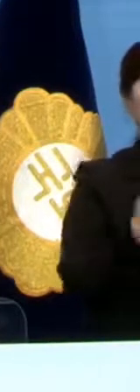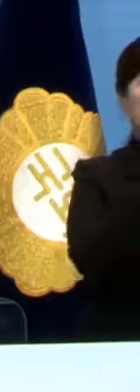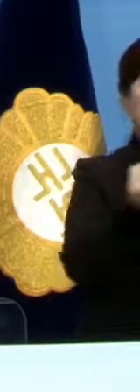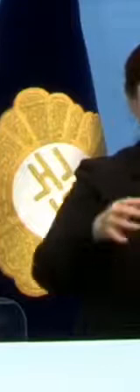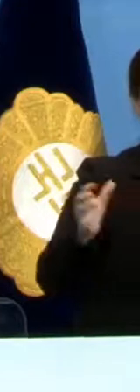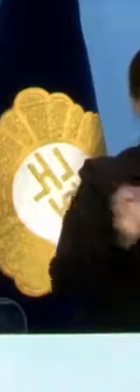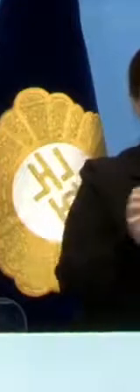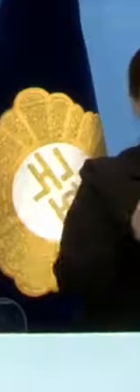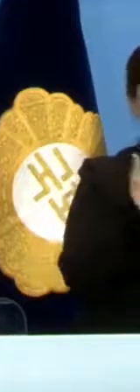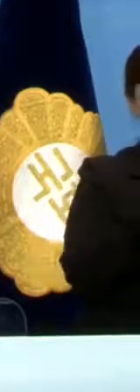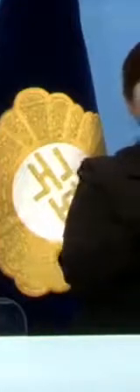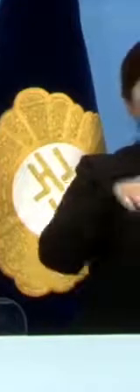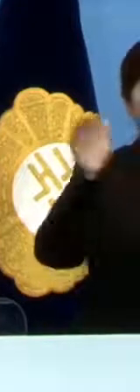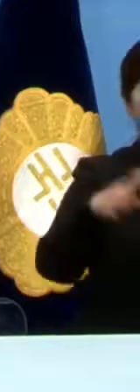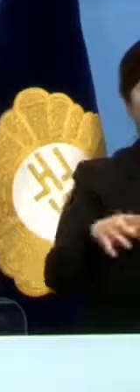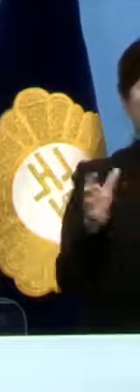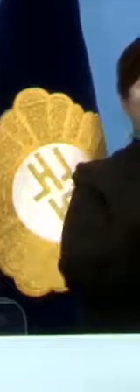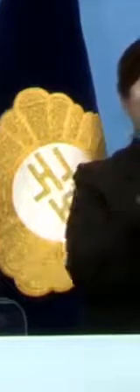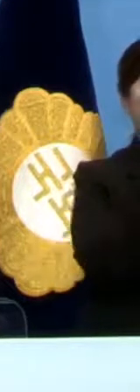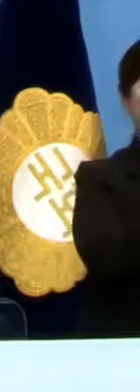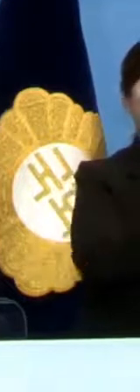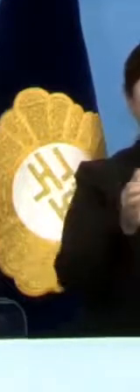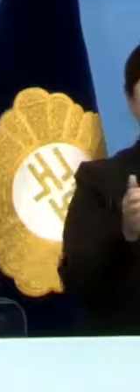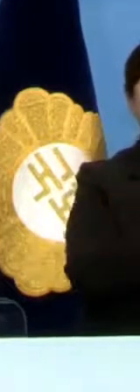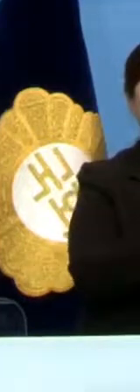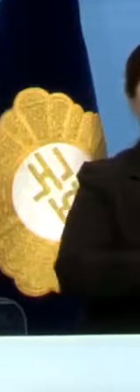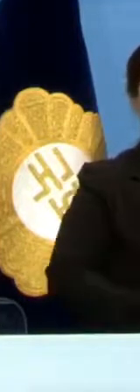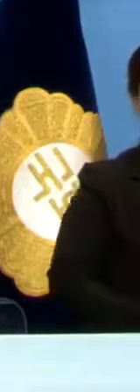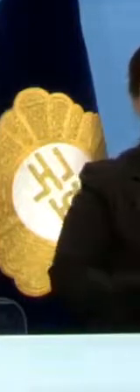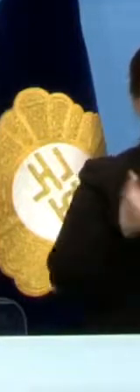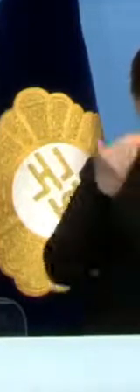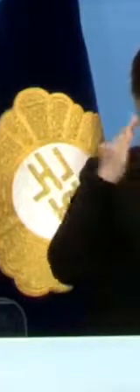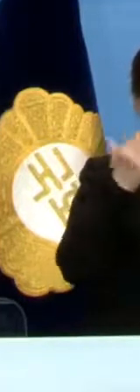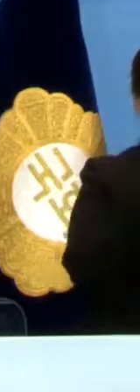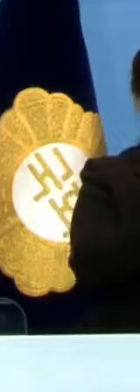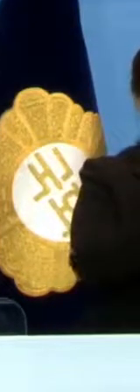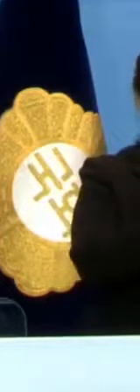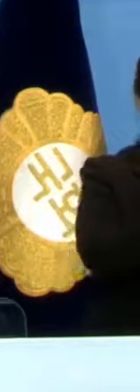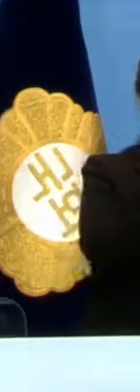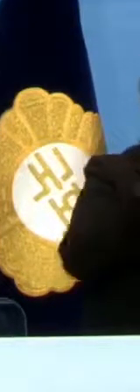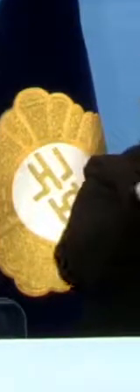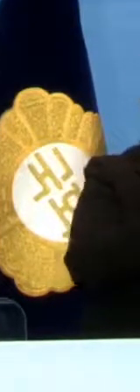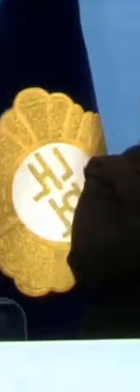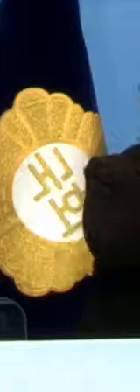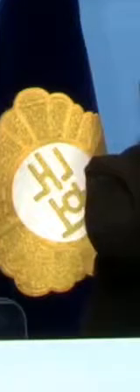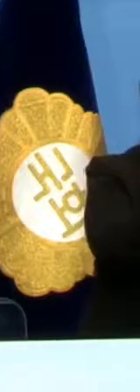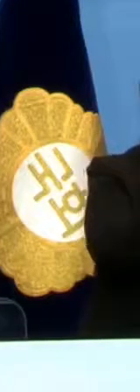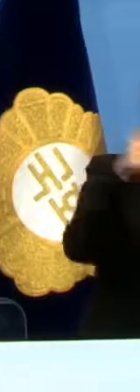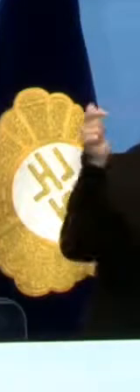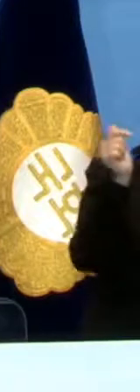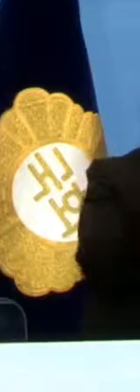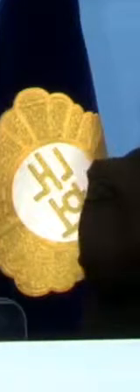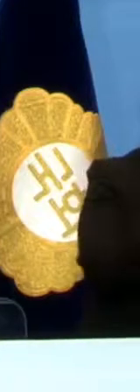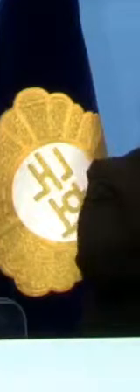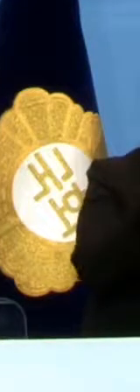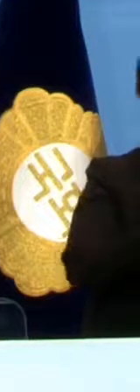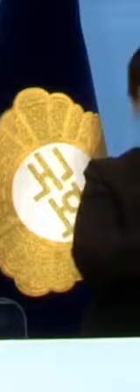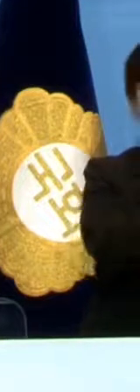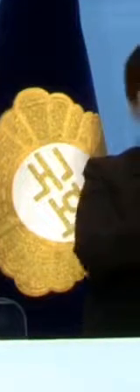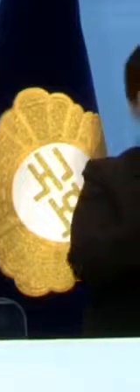부산 갈매기라는 모임을 만들었습니다. 최근 부산시는 지속적인 인구 감소와 고령화 사회